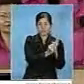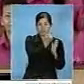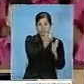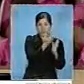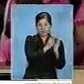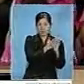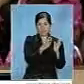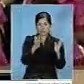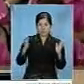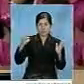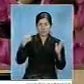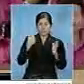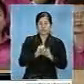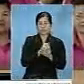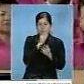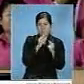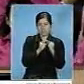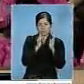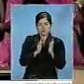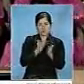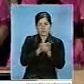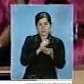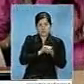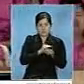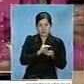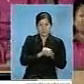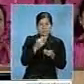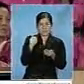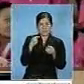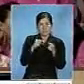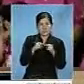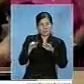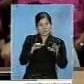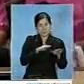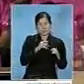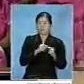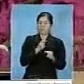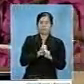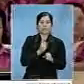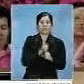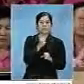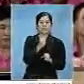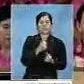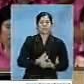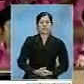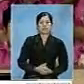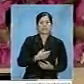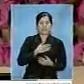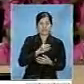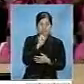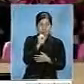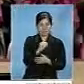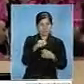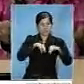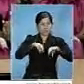ได้ผมว่าถ้าว่าผู้ออมก็มีความพร้อมก็เป็นเรื่องที่ดีนะครับซึ่งผมก็ใช้โอกาสนี้ในการที่จะกราบเรียนว่าแม้การดำ